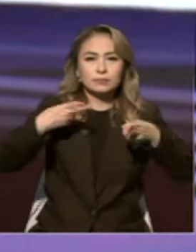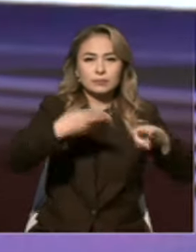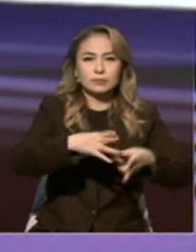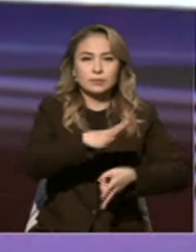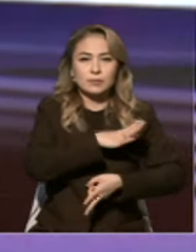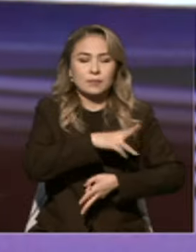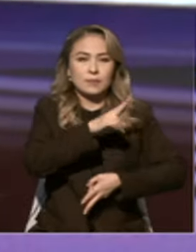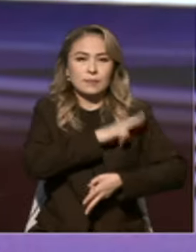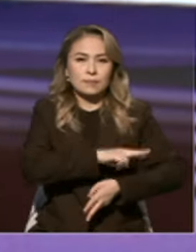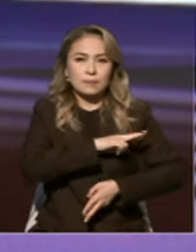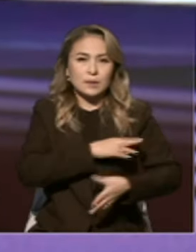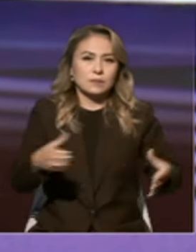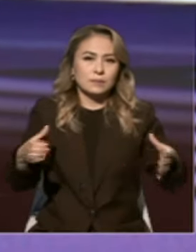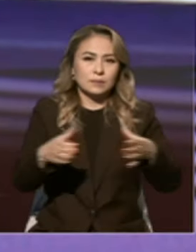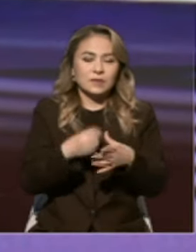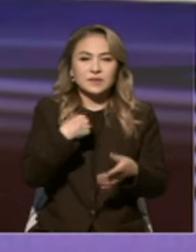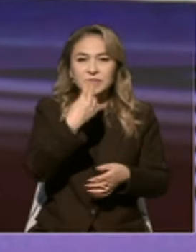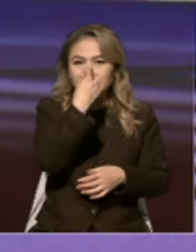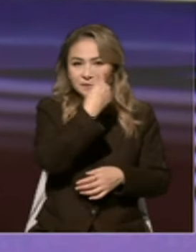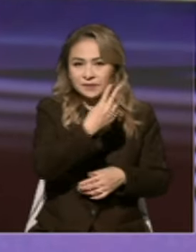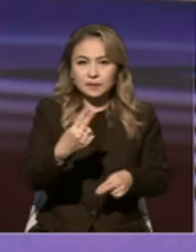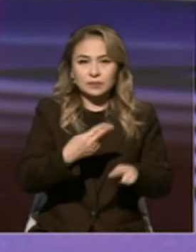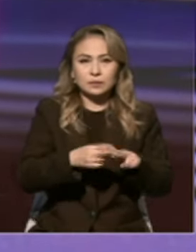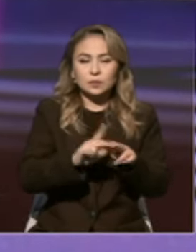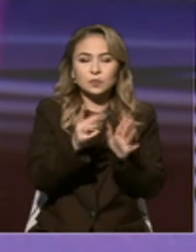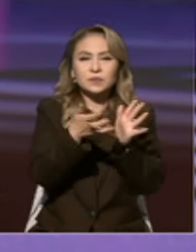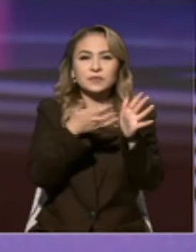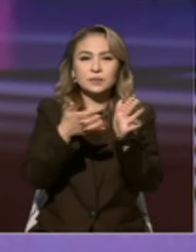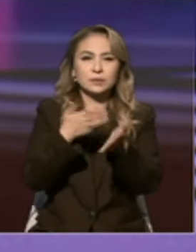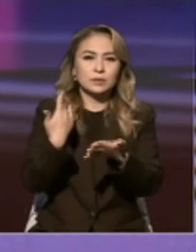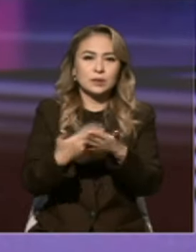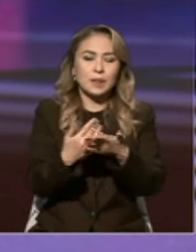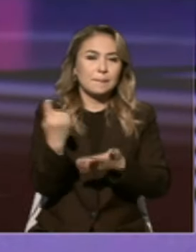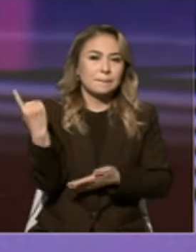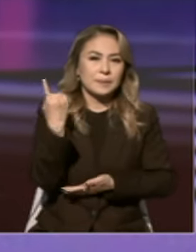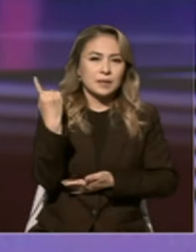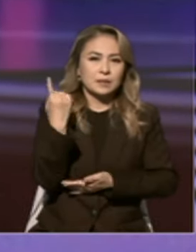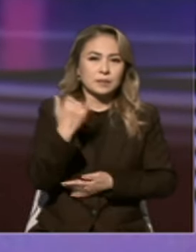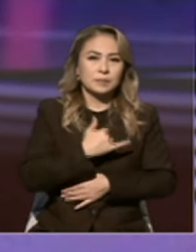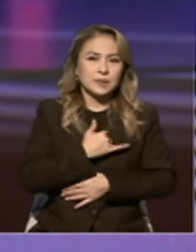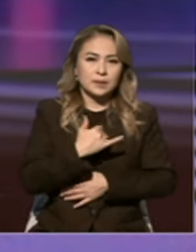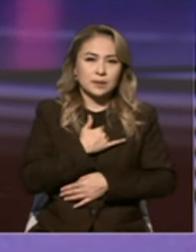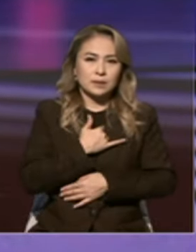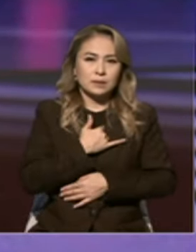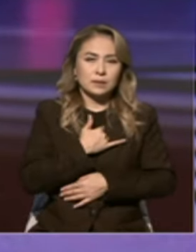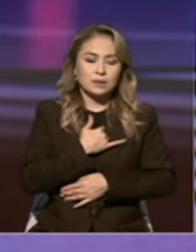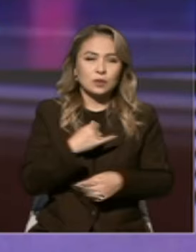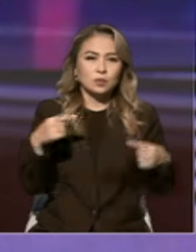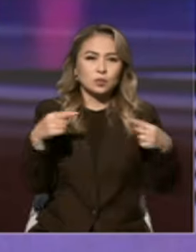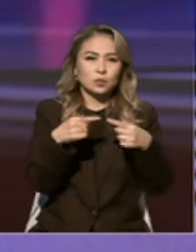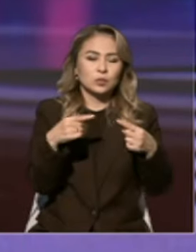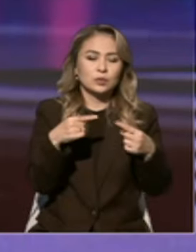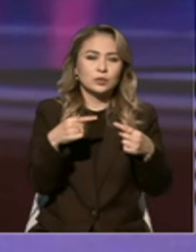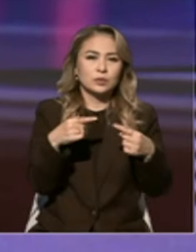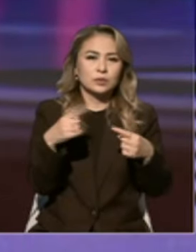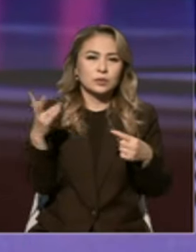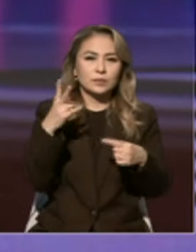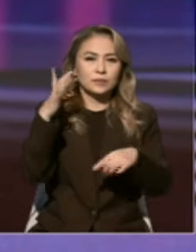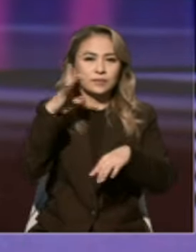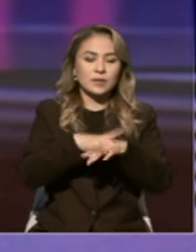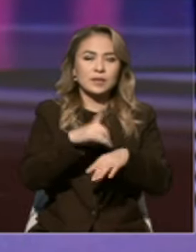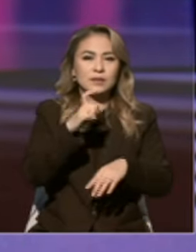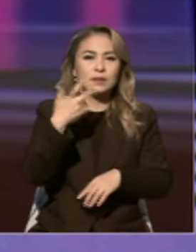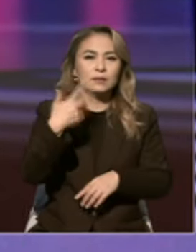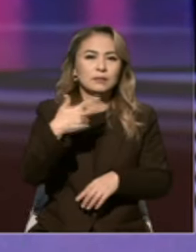әріптестерім секілді. Сонда көз жеткізген кемшіліктер неде? Біріншіден, біз ақиқат шындықты мойындауымыз керек. 30